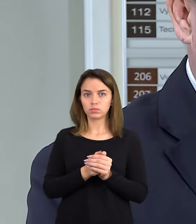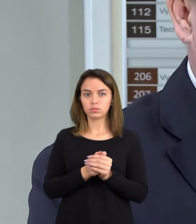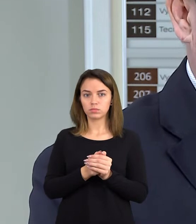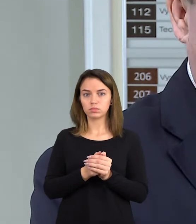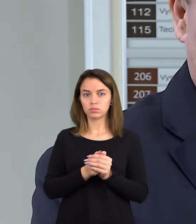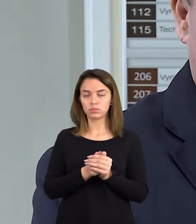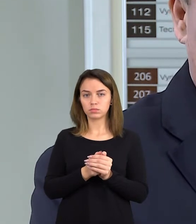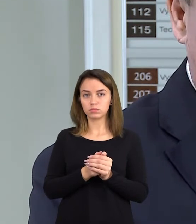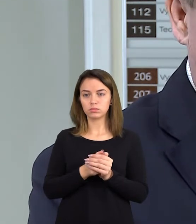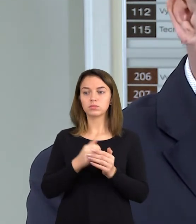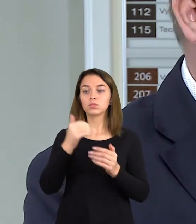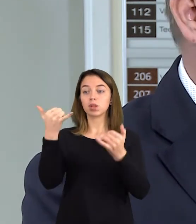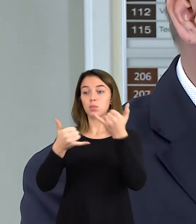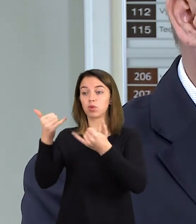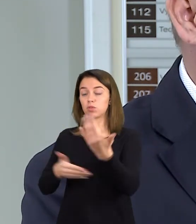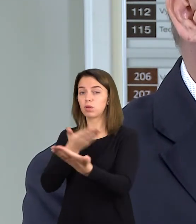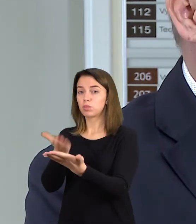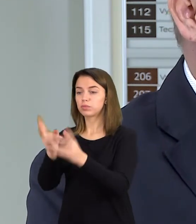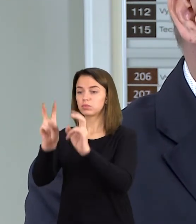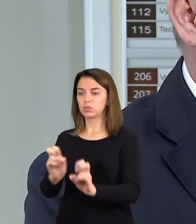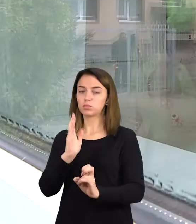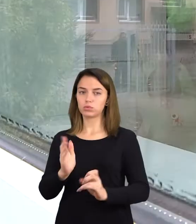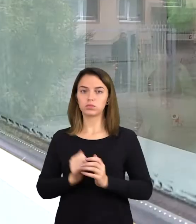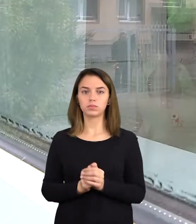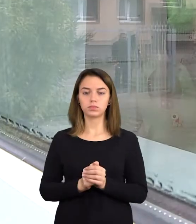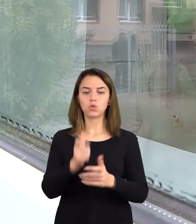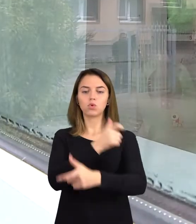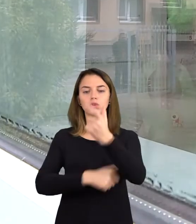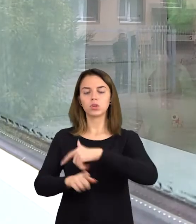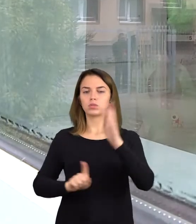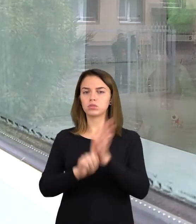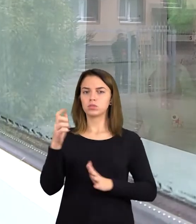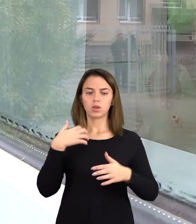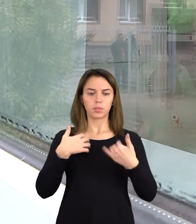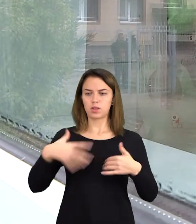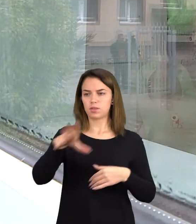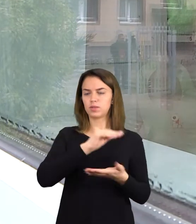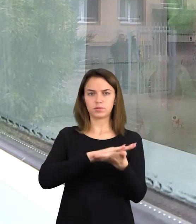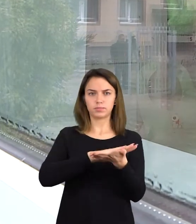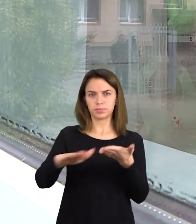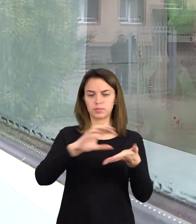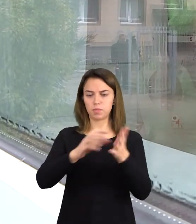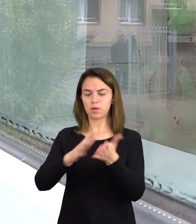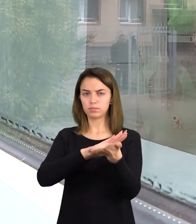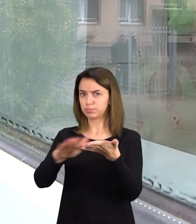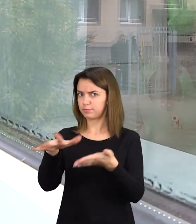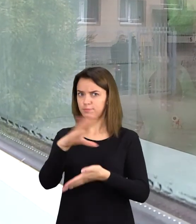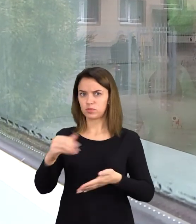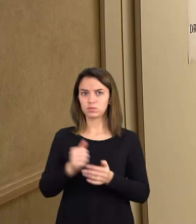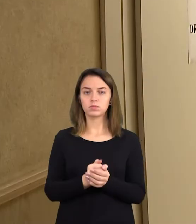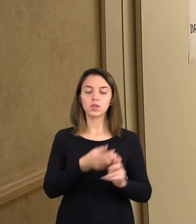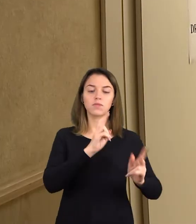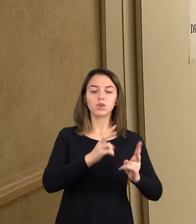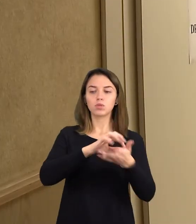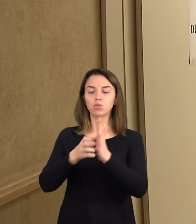produktų irgi paimti mėginiai ir pristatyti į laboratoriją tyrimam. O darželis ėmėsi skubių visų patalpų dezinfekcijos priemonių. Štai